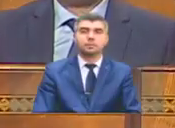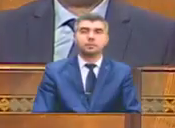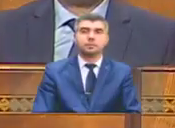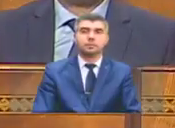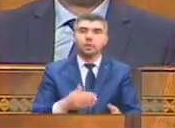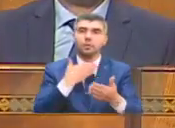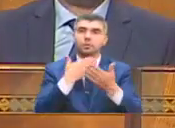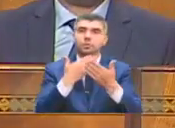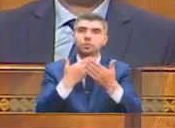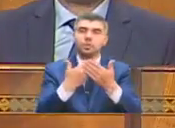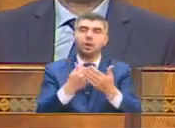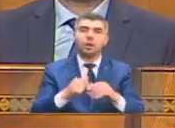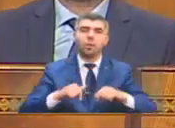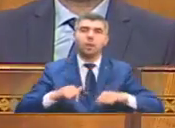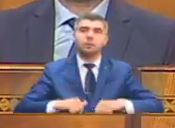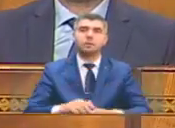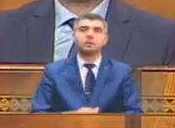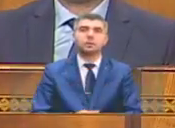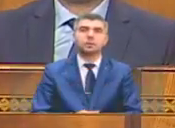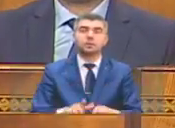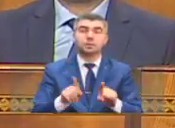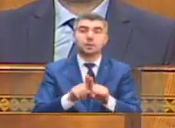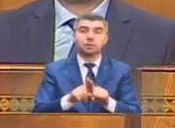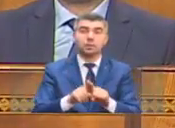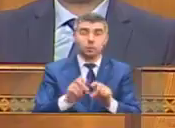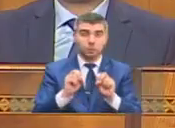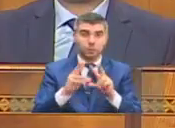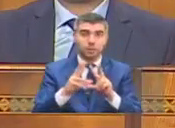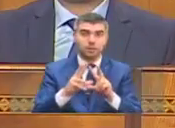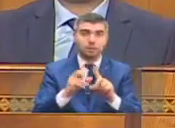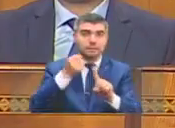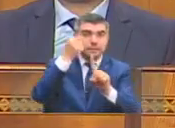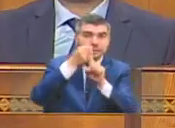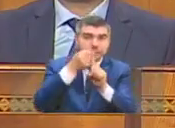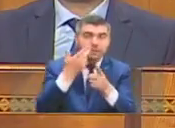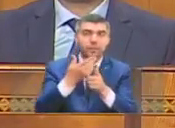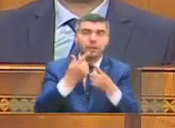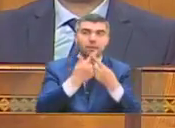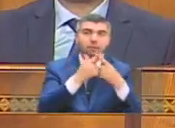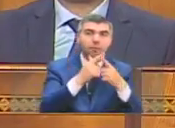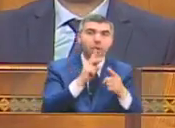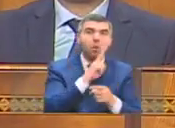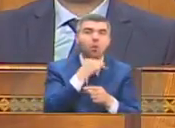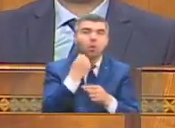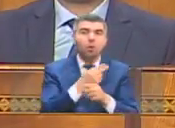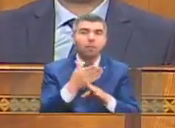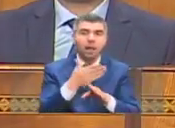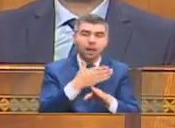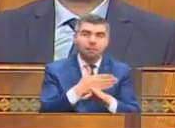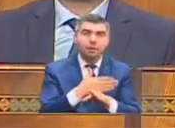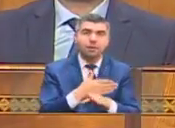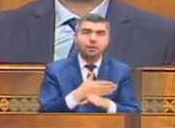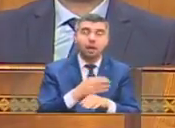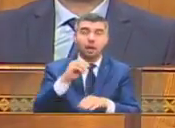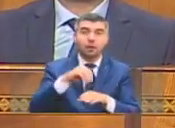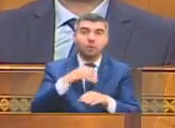شكرا السيدة الوزيرة. أكيد كما أشار السيد النائب هناك مجهودات كبيرة تبذل وبذلت خلال الحكومة السابقة، ولكن هناك المزيد